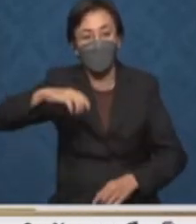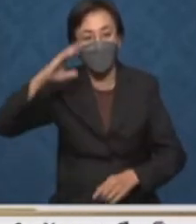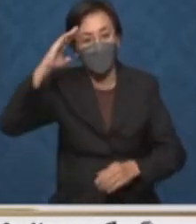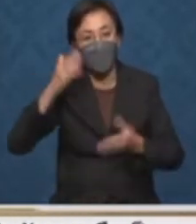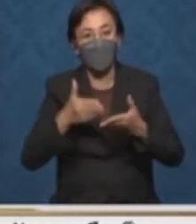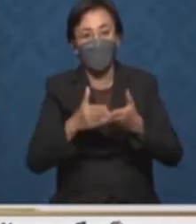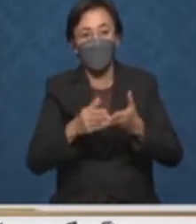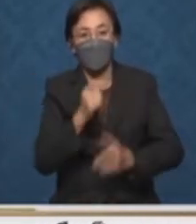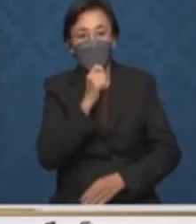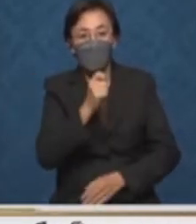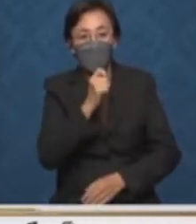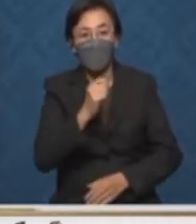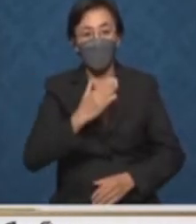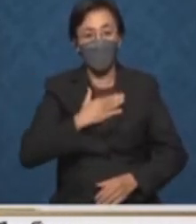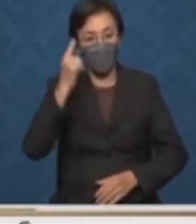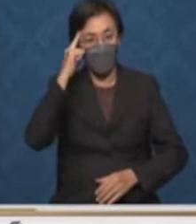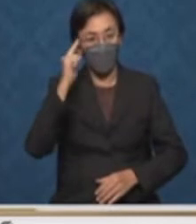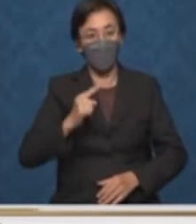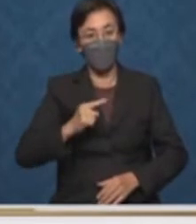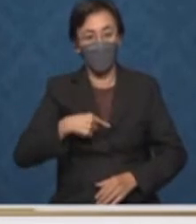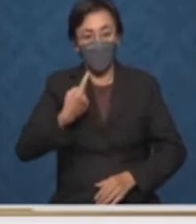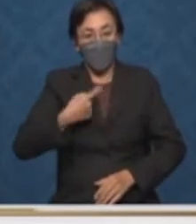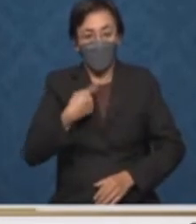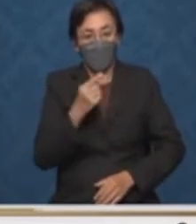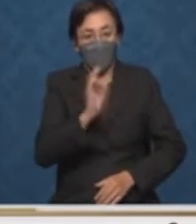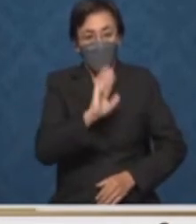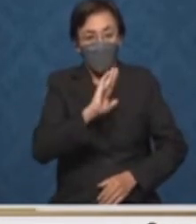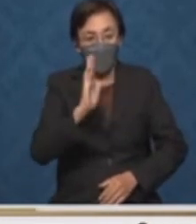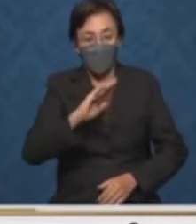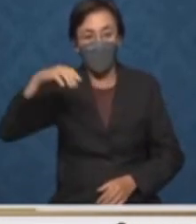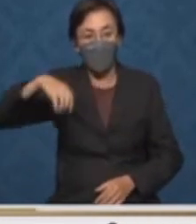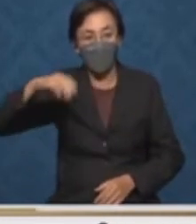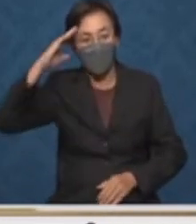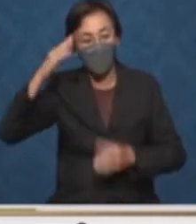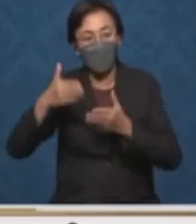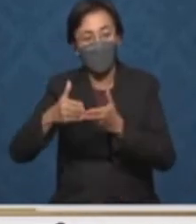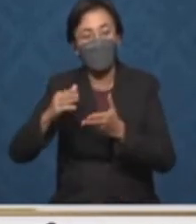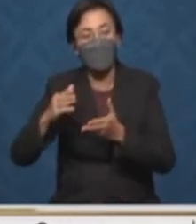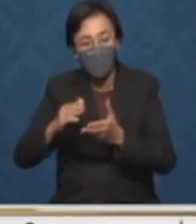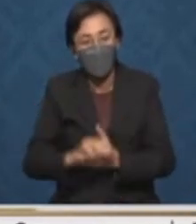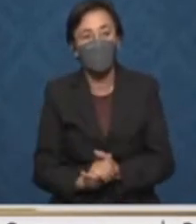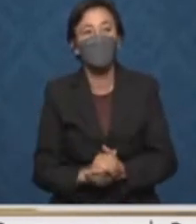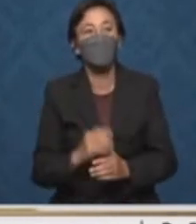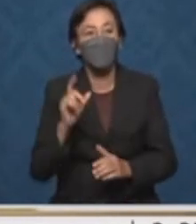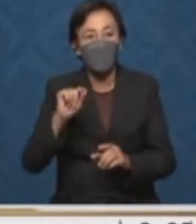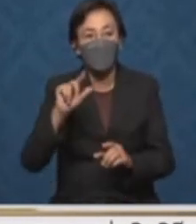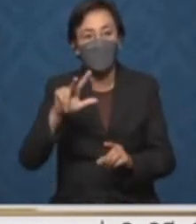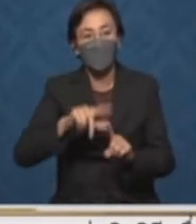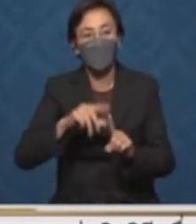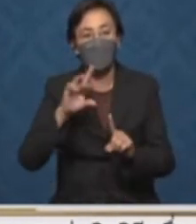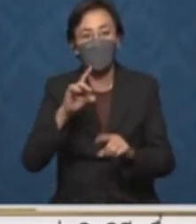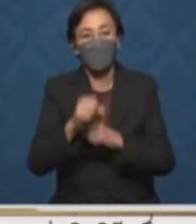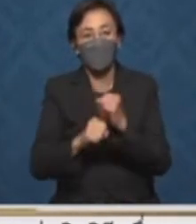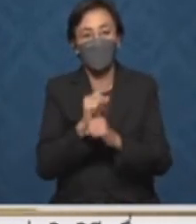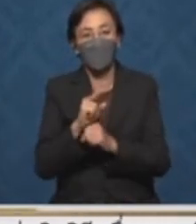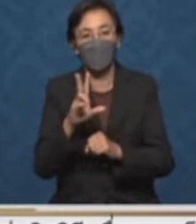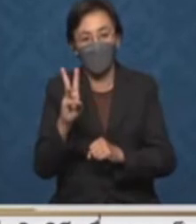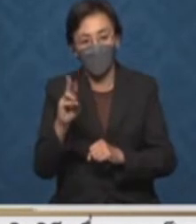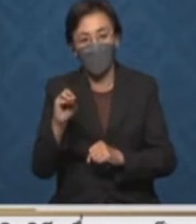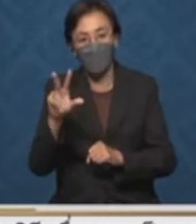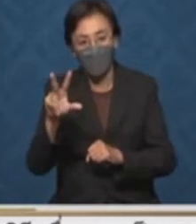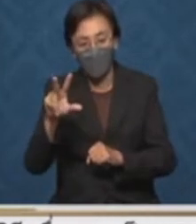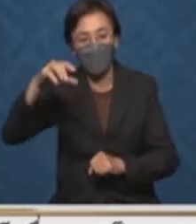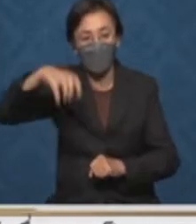ไม่ใช่ว่าผมเนี่ยคิดเอามาเองนะกองทัพเรือแถลงเมื่อ23สิงหา2563ที่กองทัพเรือกรุงเท